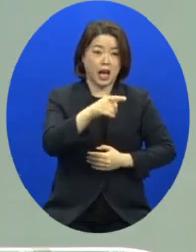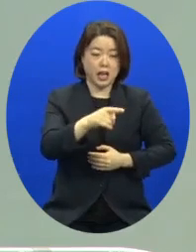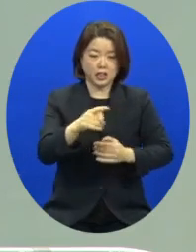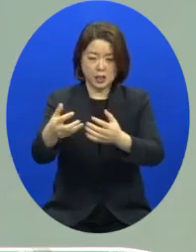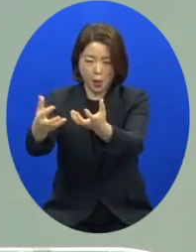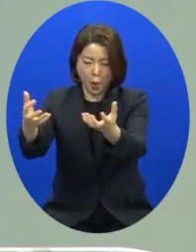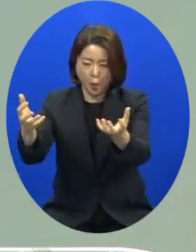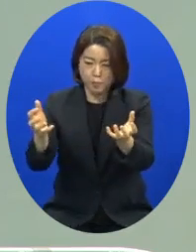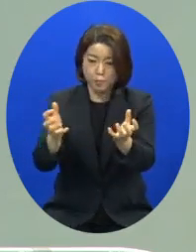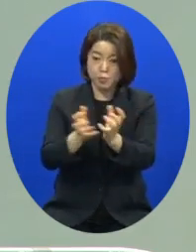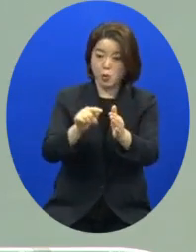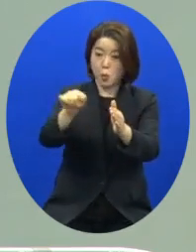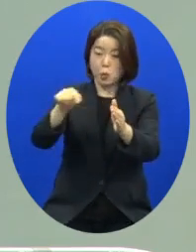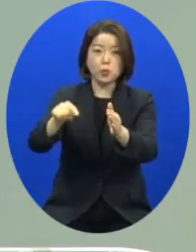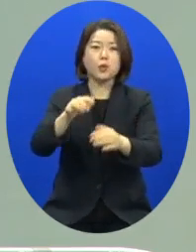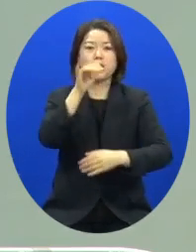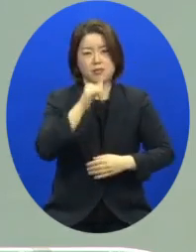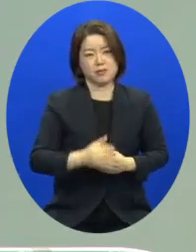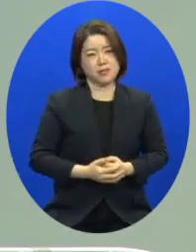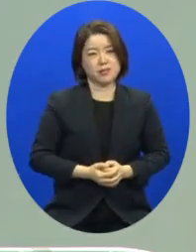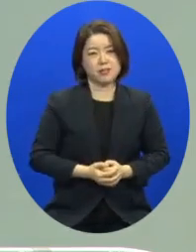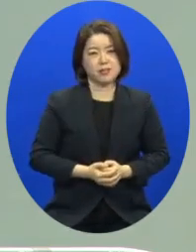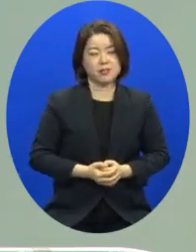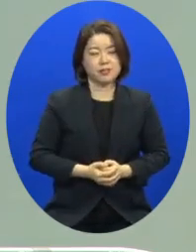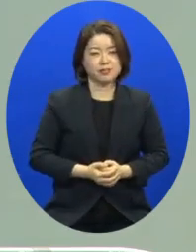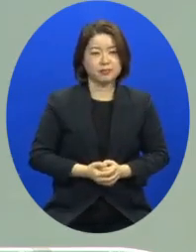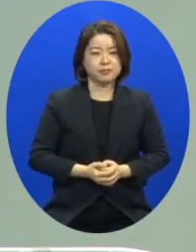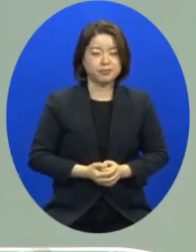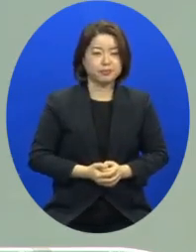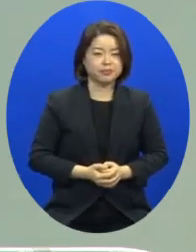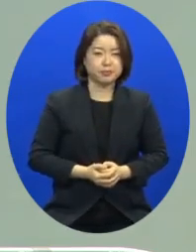중에 들어 있었습니다.